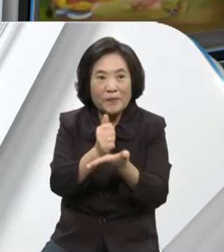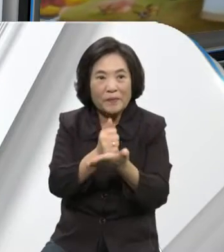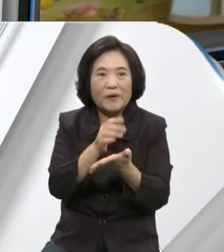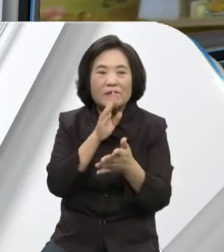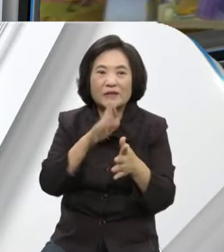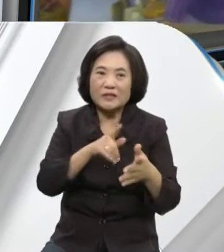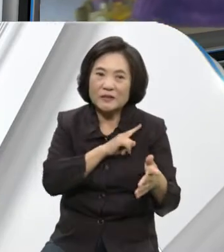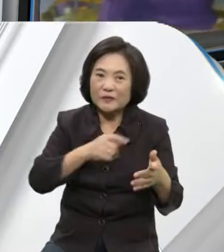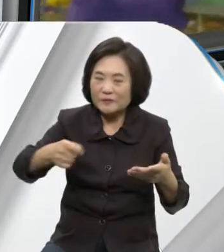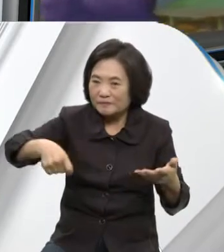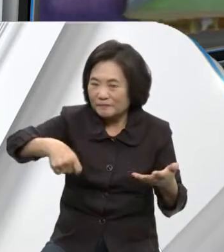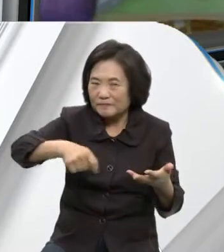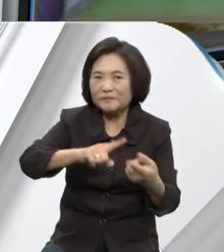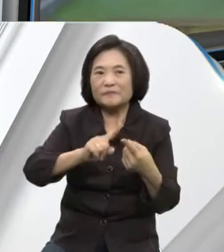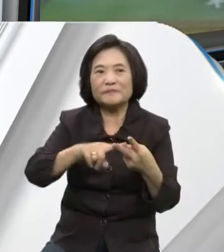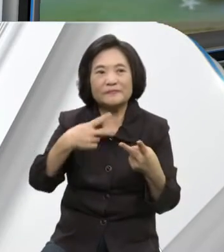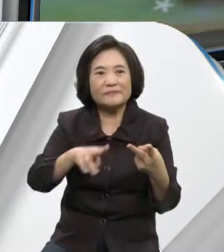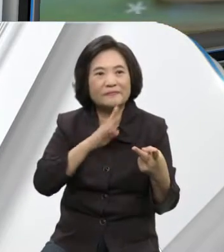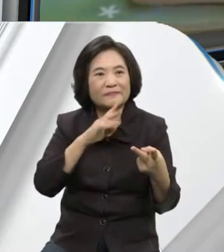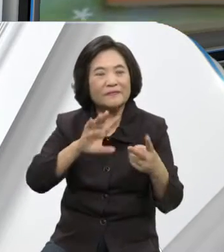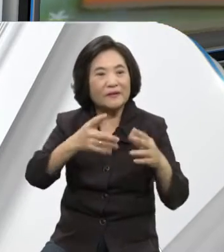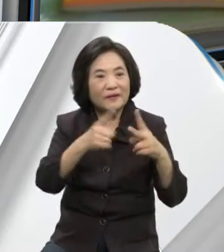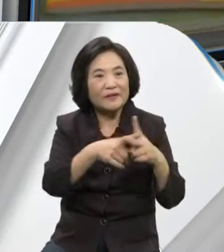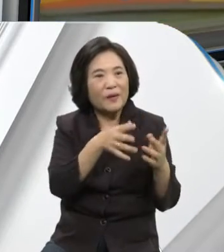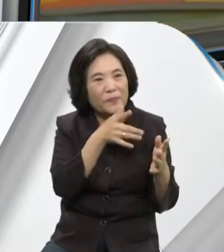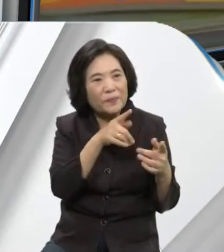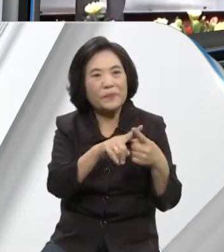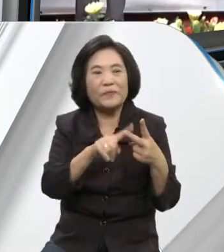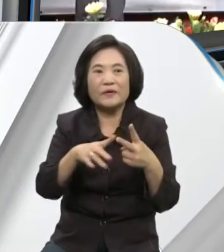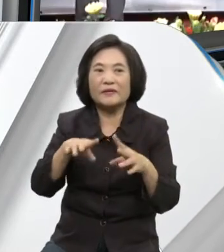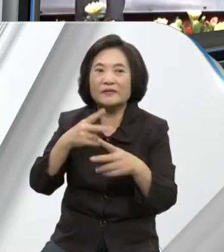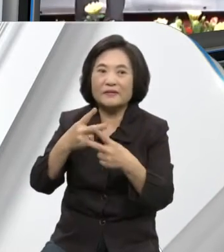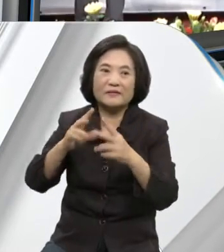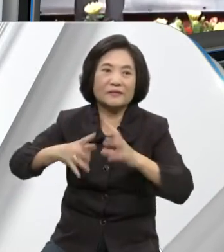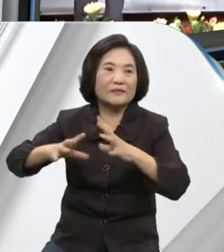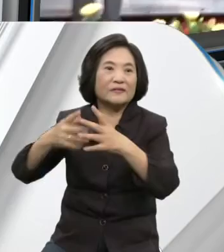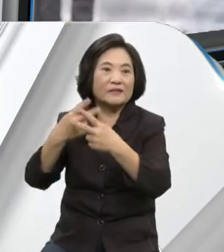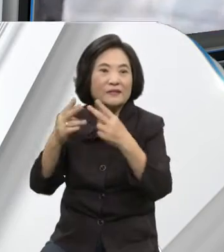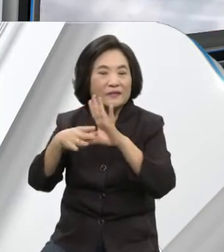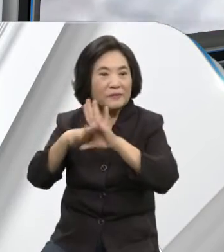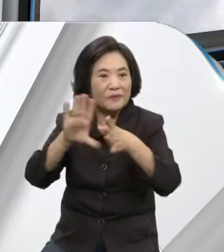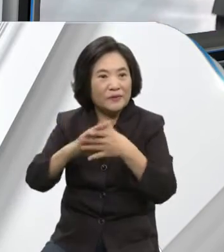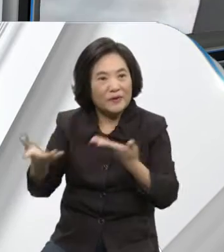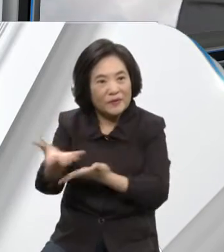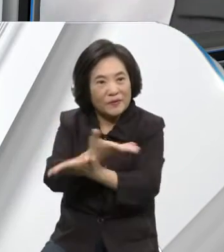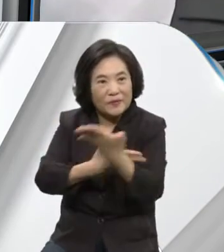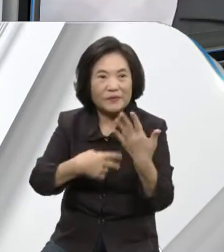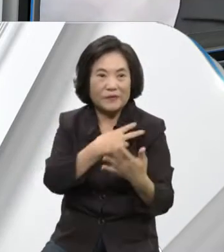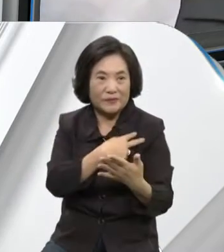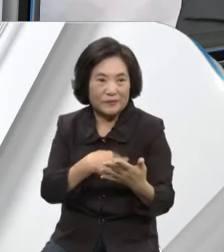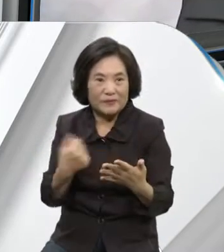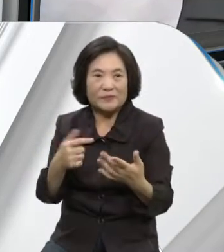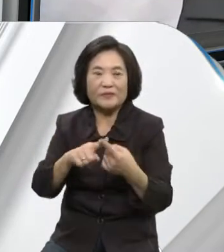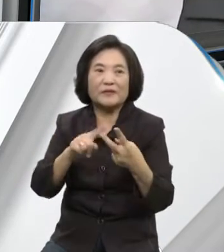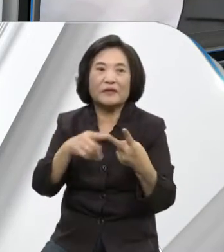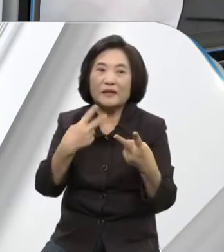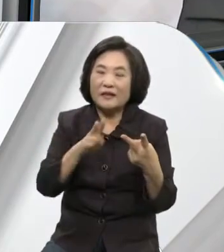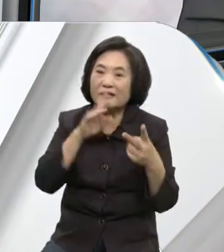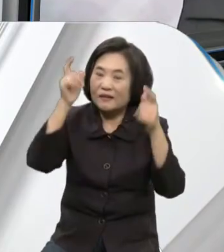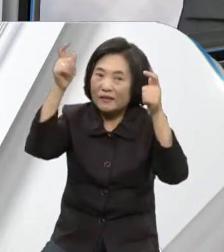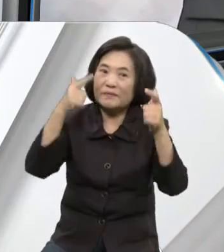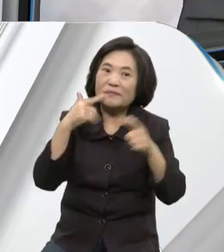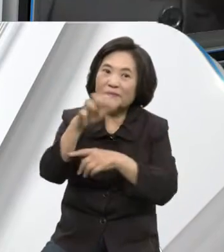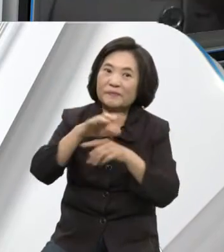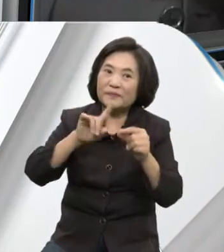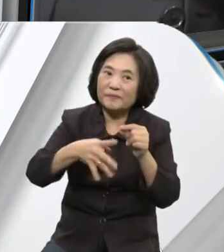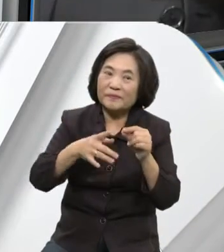变看个世界变教材本国小组的一种，同时促进国际学校文化交流的起水线。老高雄